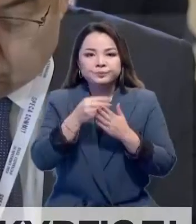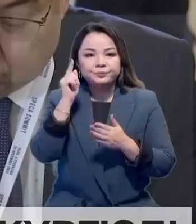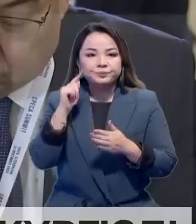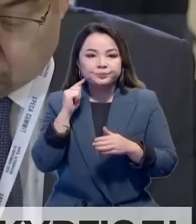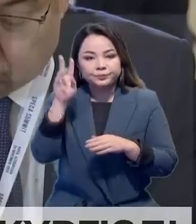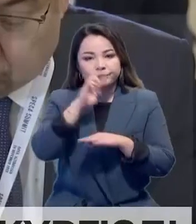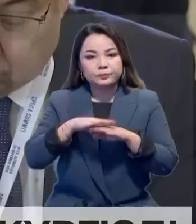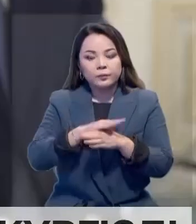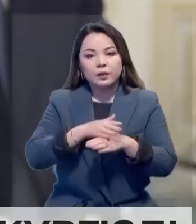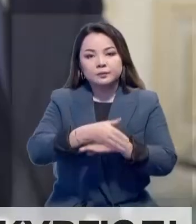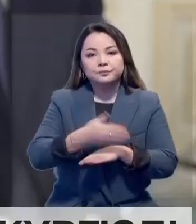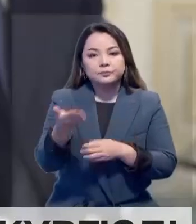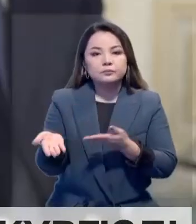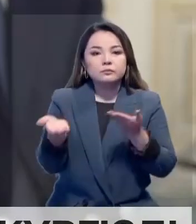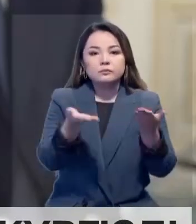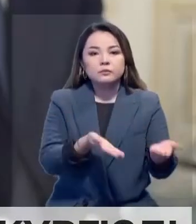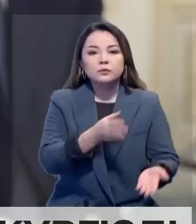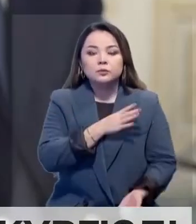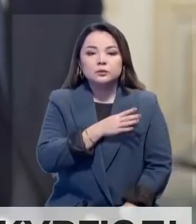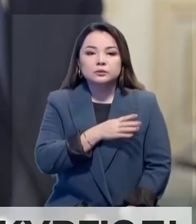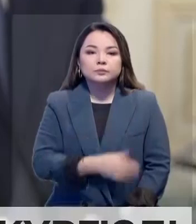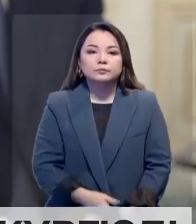Әзірбайжанға мемлекеттік сапармен келуге шақырды.